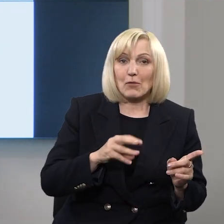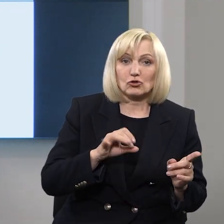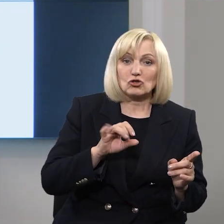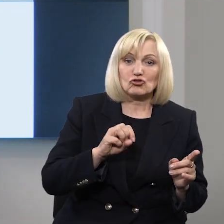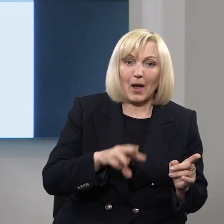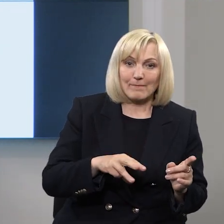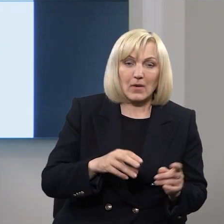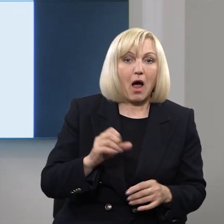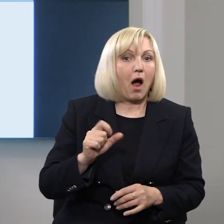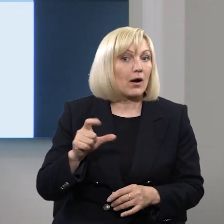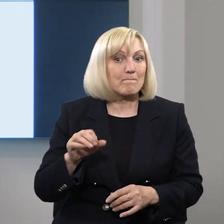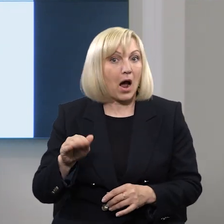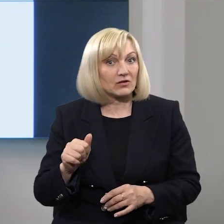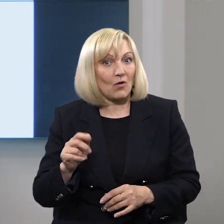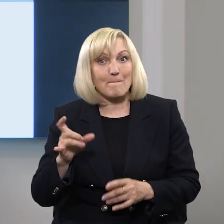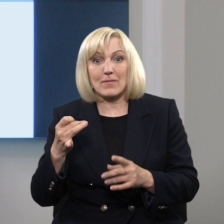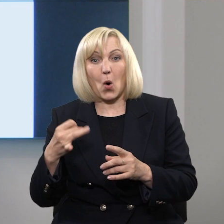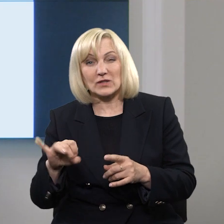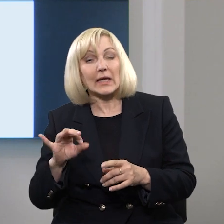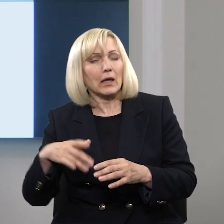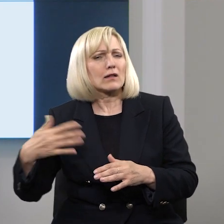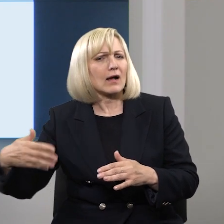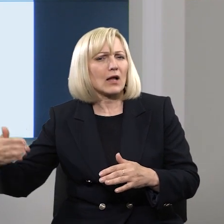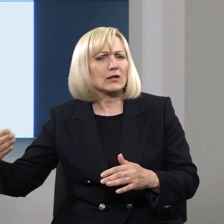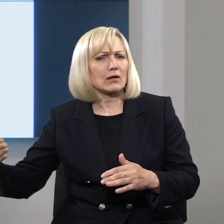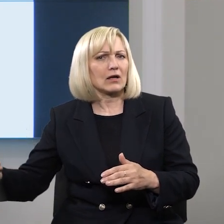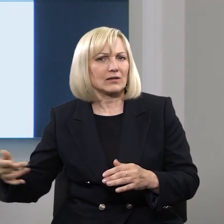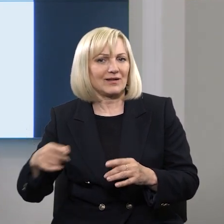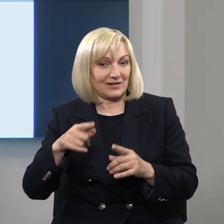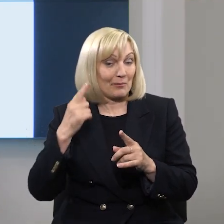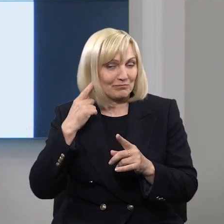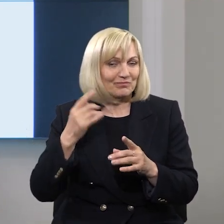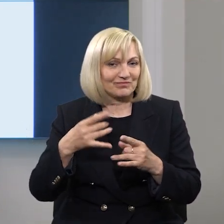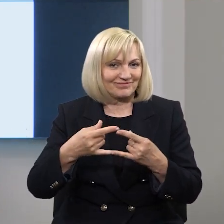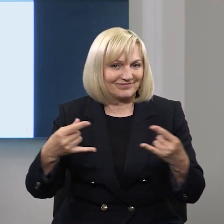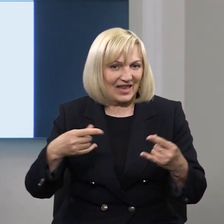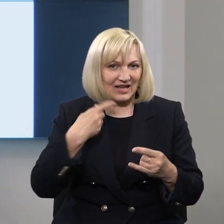ахманова Татьяна и так далее так далее